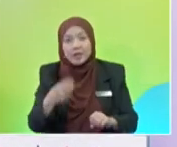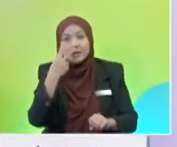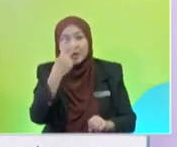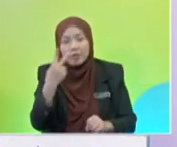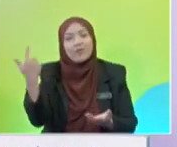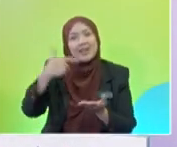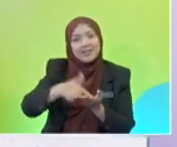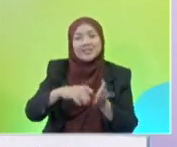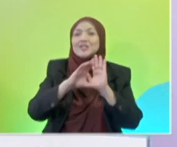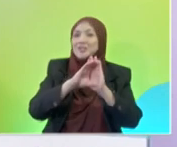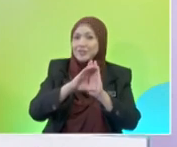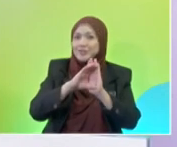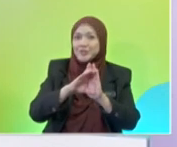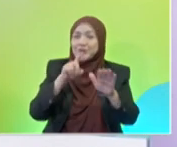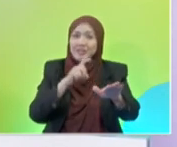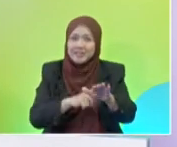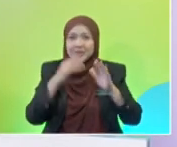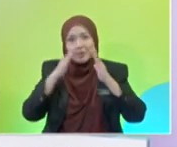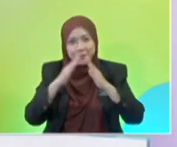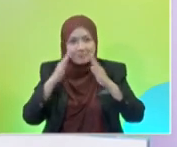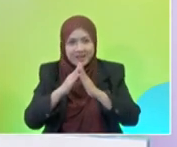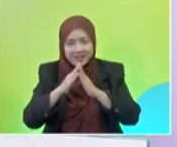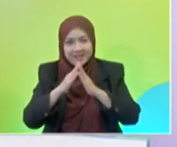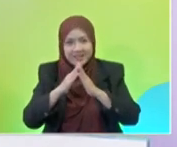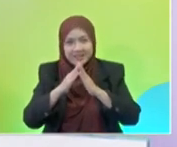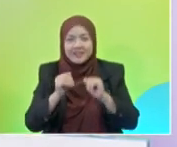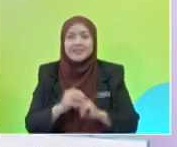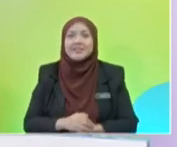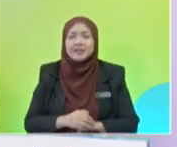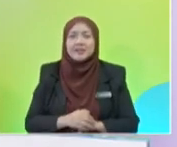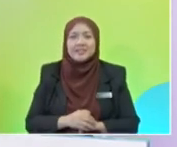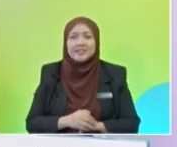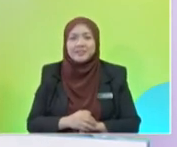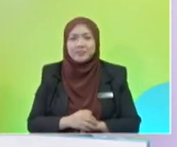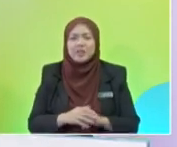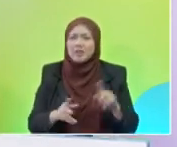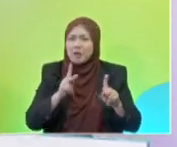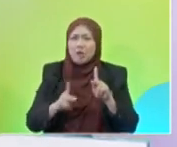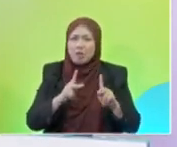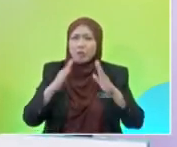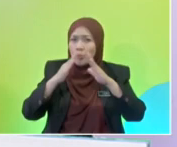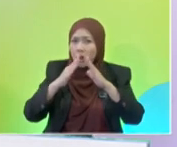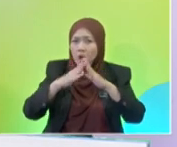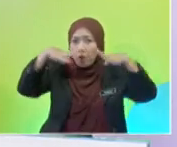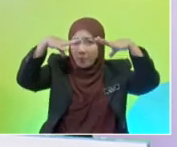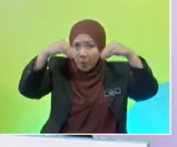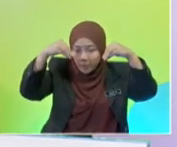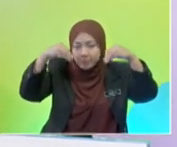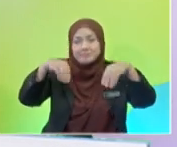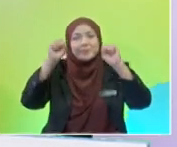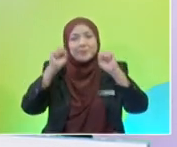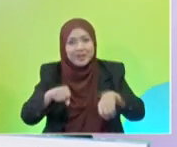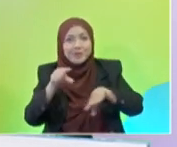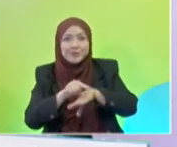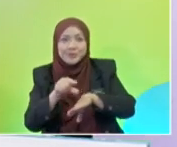rumah juga ah inilah Dia contoh sumber cahaya Jadi kalau rumah itu gelap ke kita nak Bantu Kakak kita baca buku bolehlah gunakan